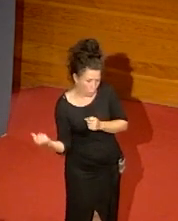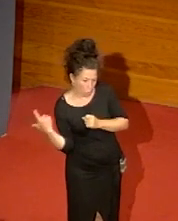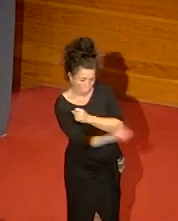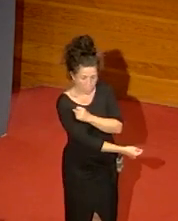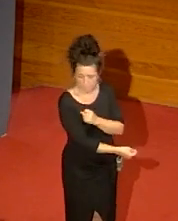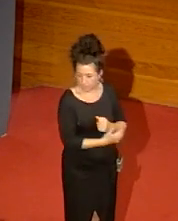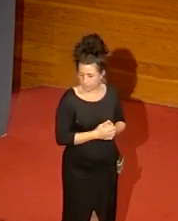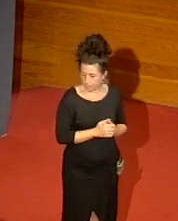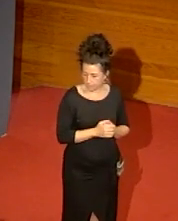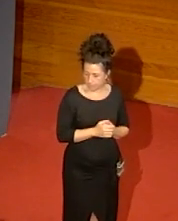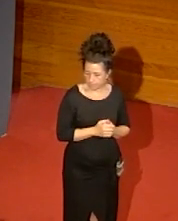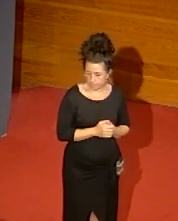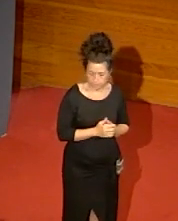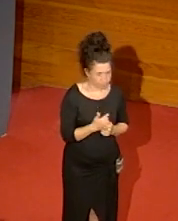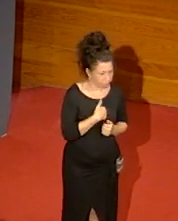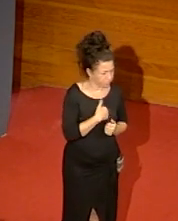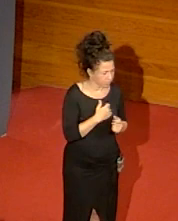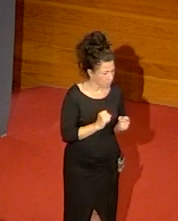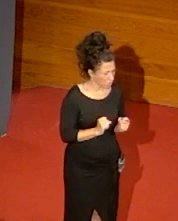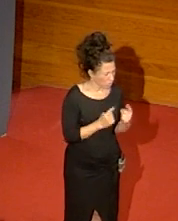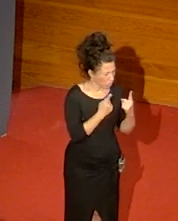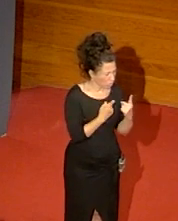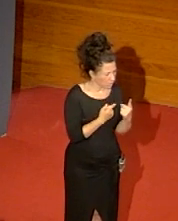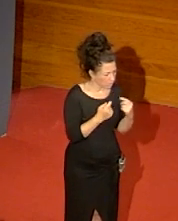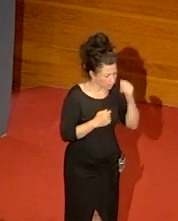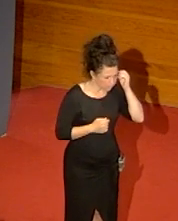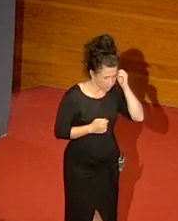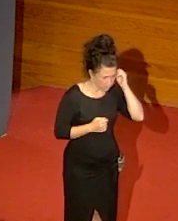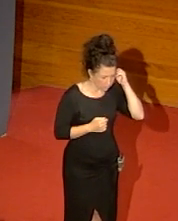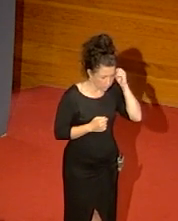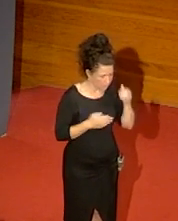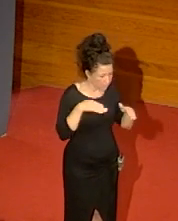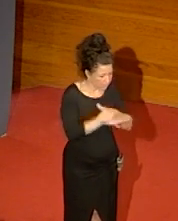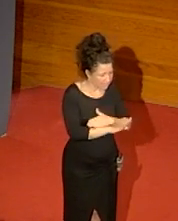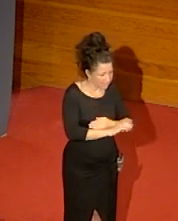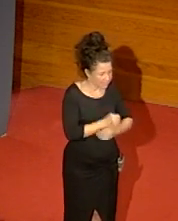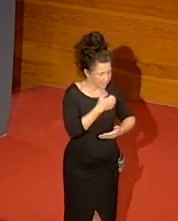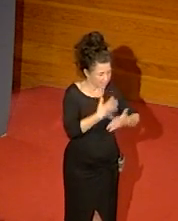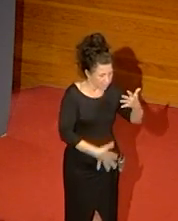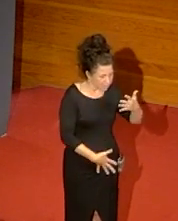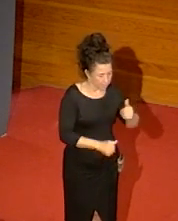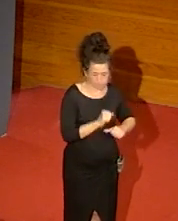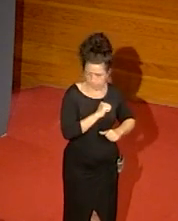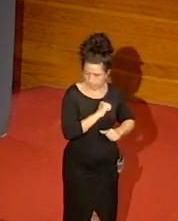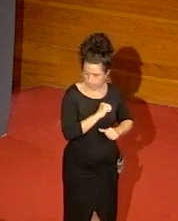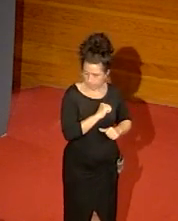Erreserban nagoen ofizial militarra naiz, tanketan espezializatua. Ukrainako gerrara joateko arriskuan nengoen, eta ez dut joan